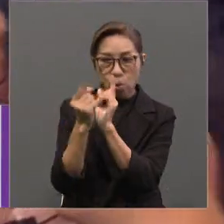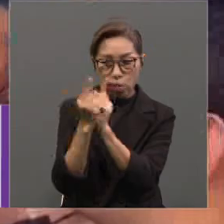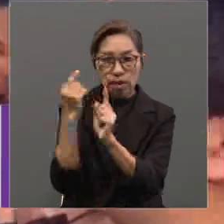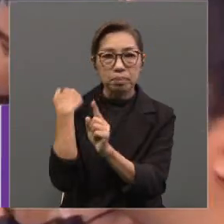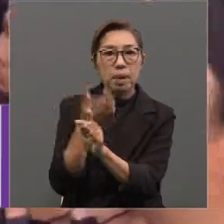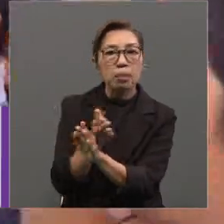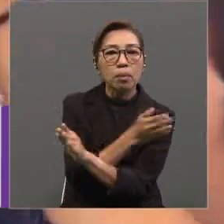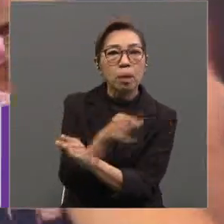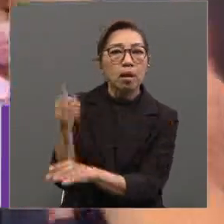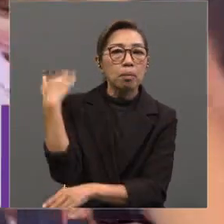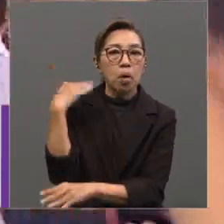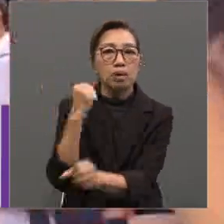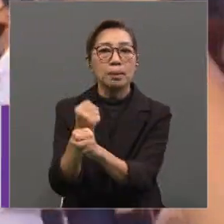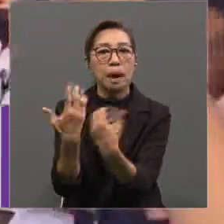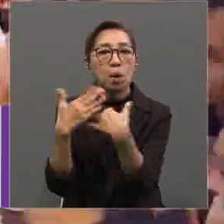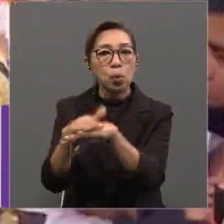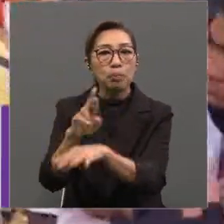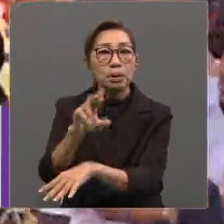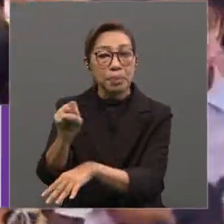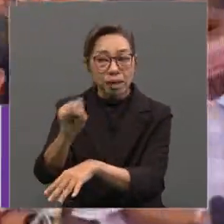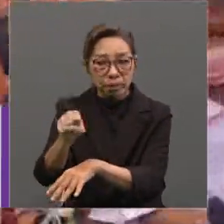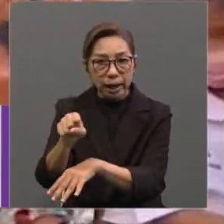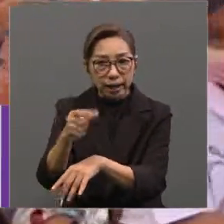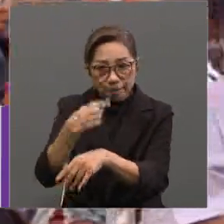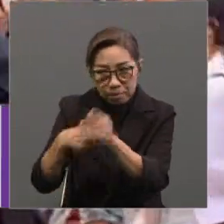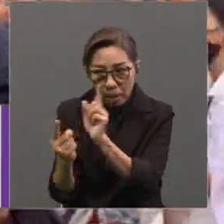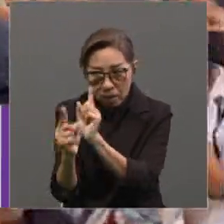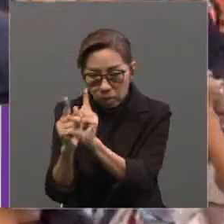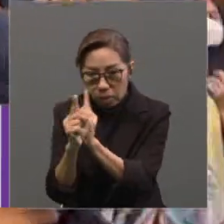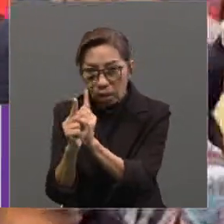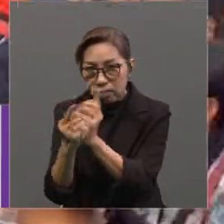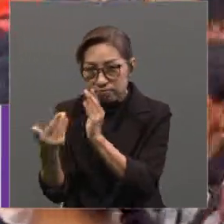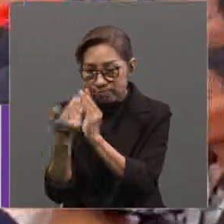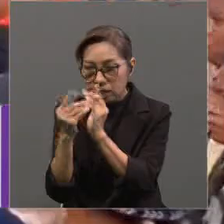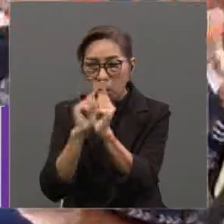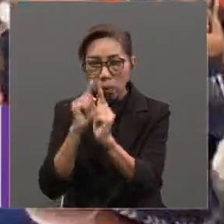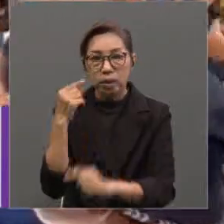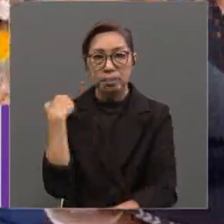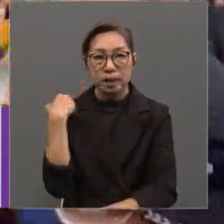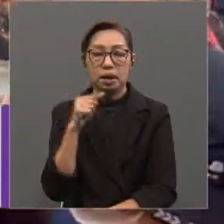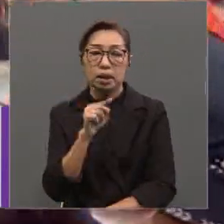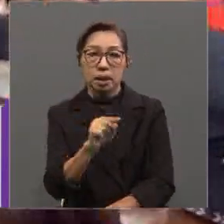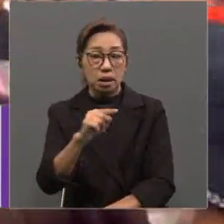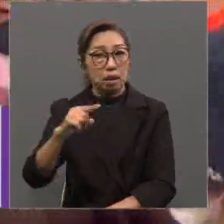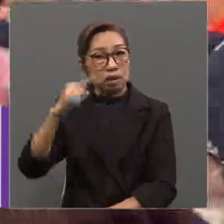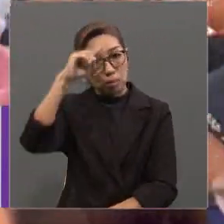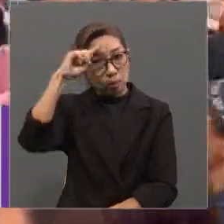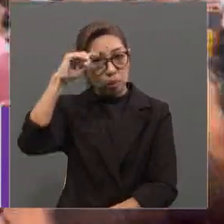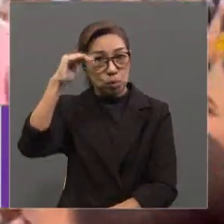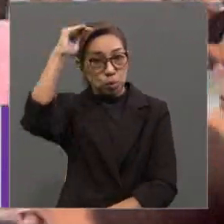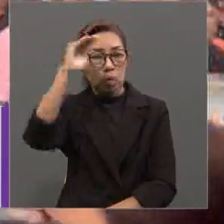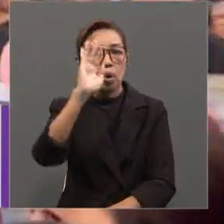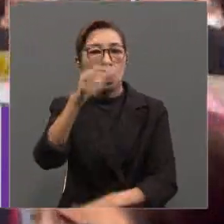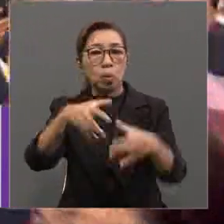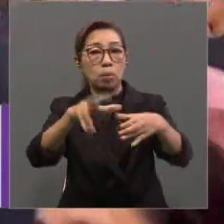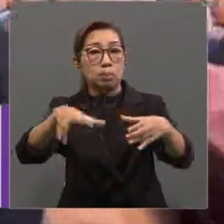ำงานร่วมกันในสภาก็จะพยายามพูดคุยกันเป็นการส่วนตัวค่ะส่วนกรณีที่นายเศรษฐาทวีสินแคนดิเดตน